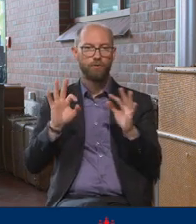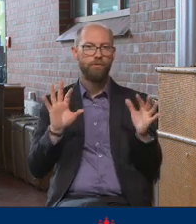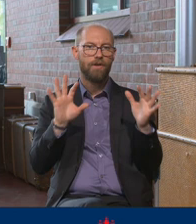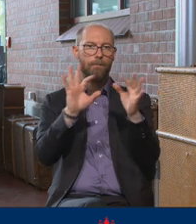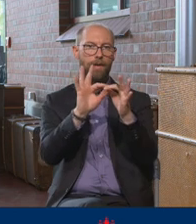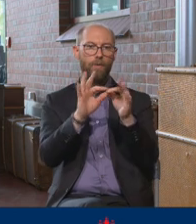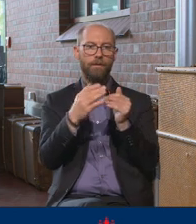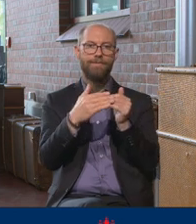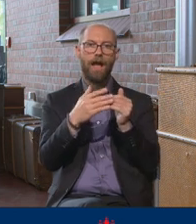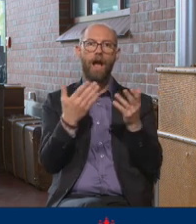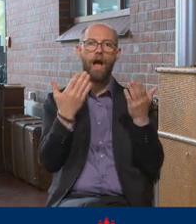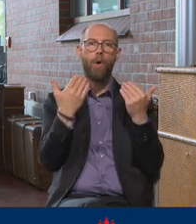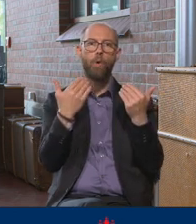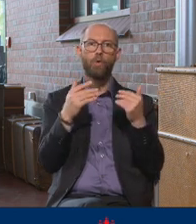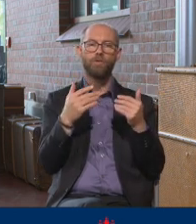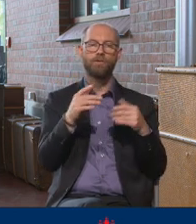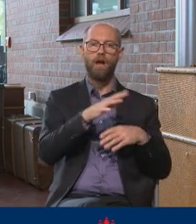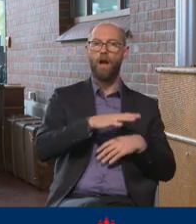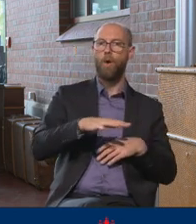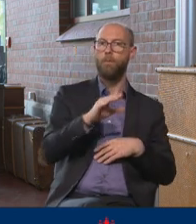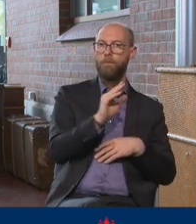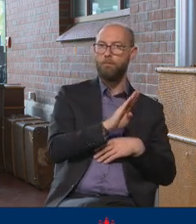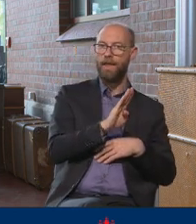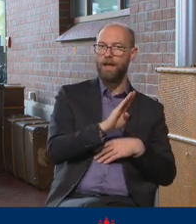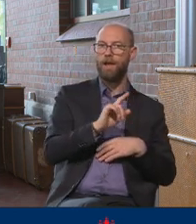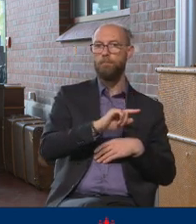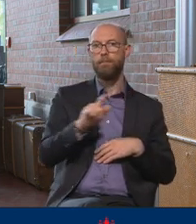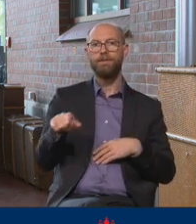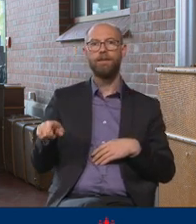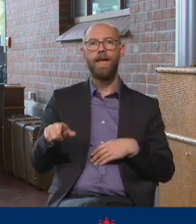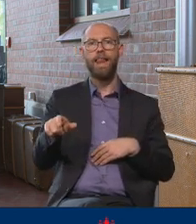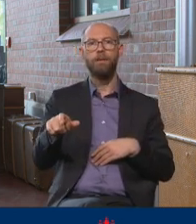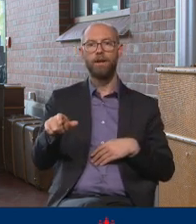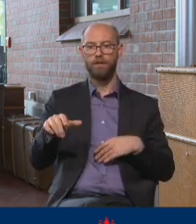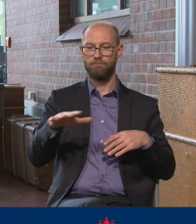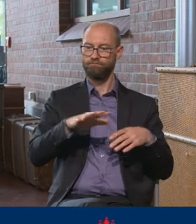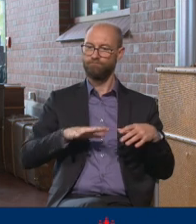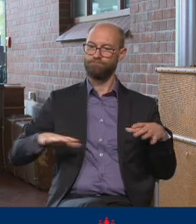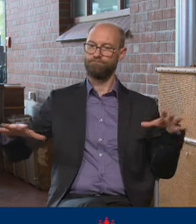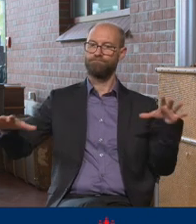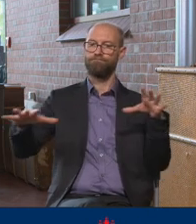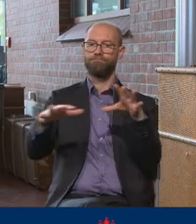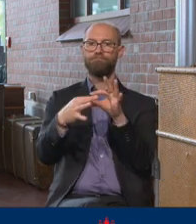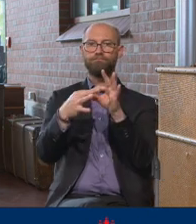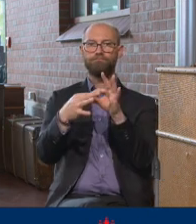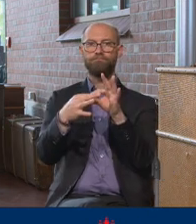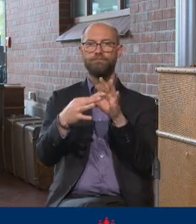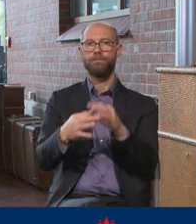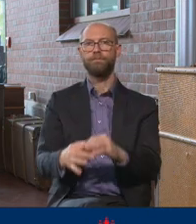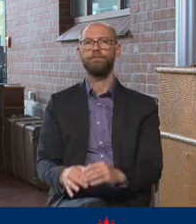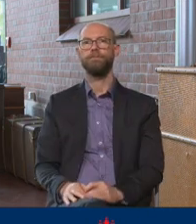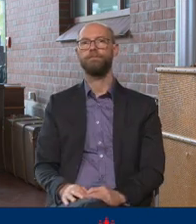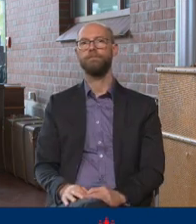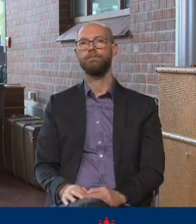naherholungsraum der wille und zwischen der und der elbe und den flächen der elbe verbinden